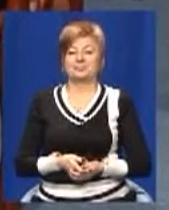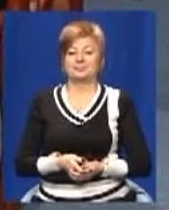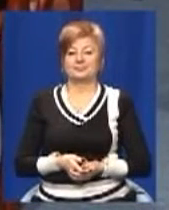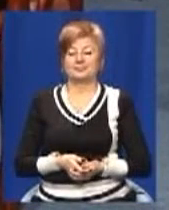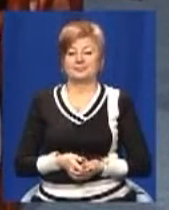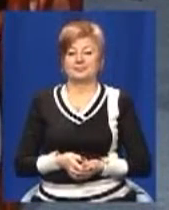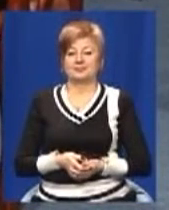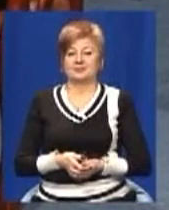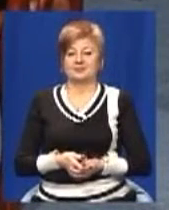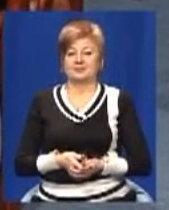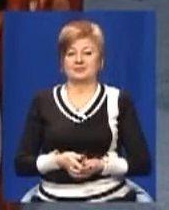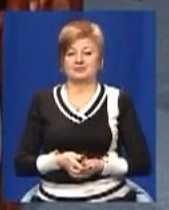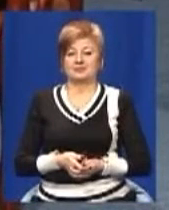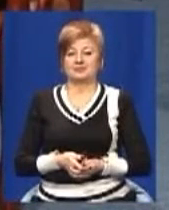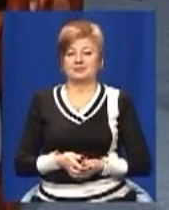Кого тобі подарували?